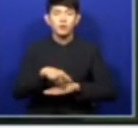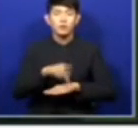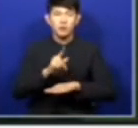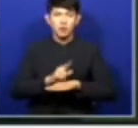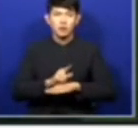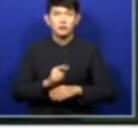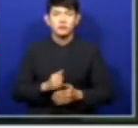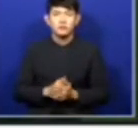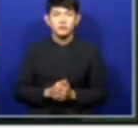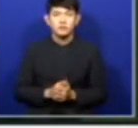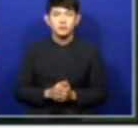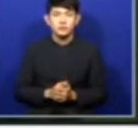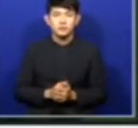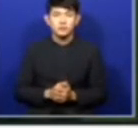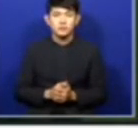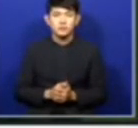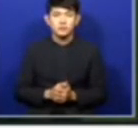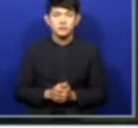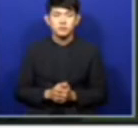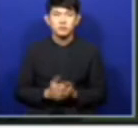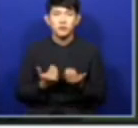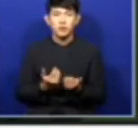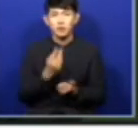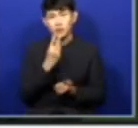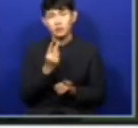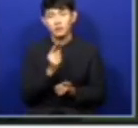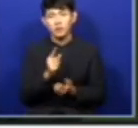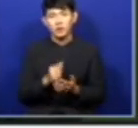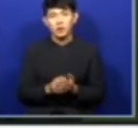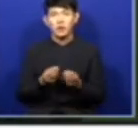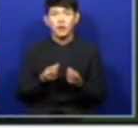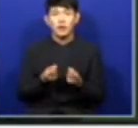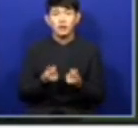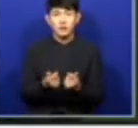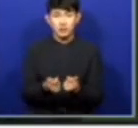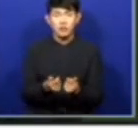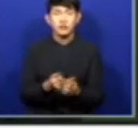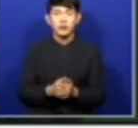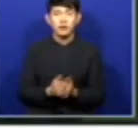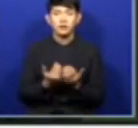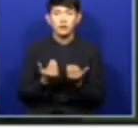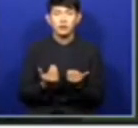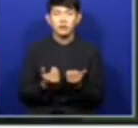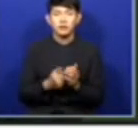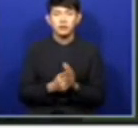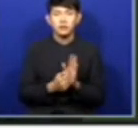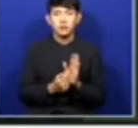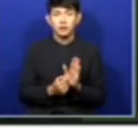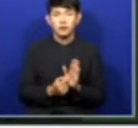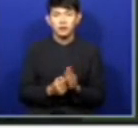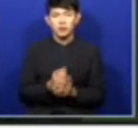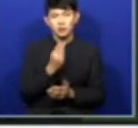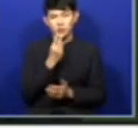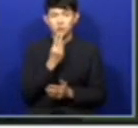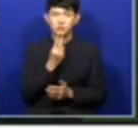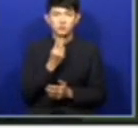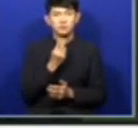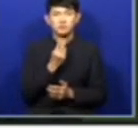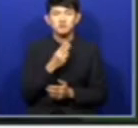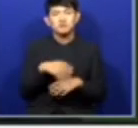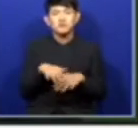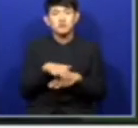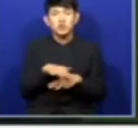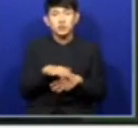าสิ่งต่างๆเหล่านี้มันอาจจะเป็นรายละเอียดปลีกย่อยที่นะครับอาจจะน้อยนิดแต่ถ้านะ